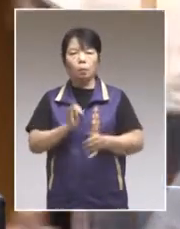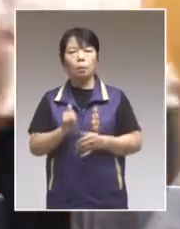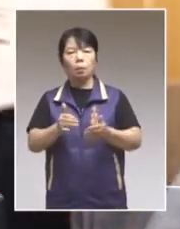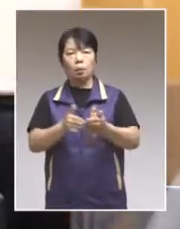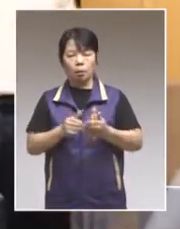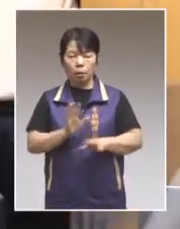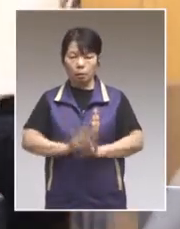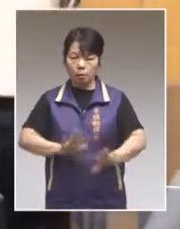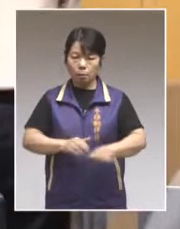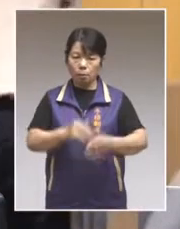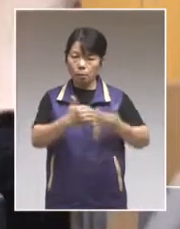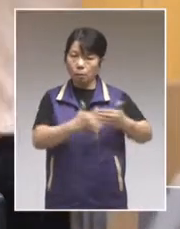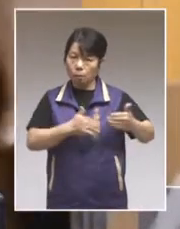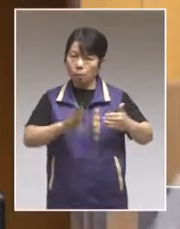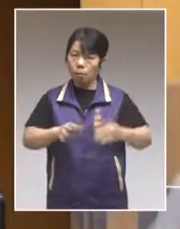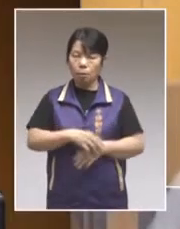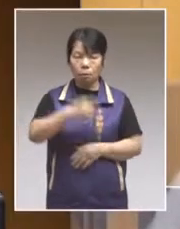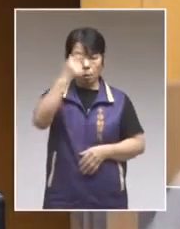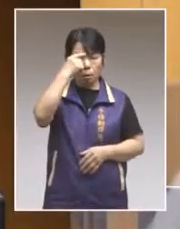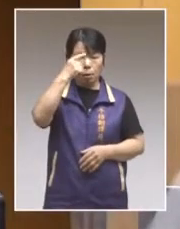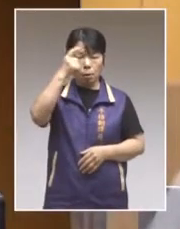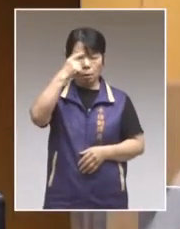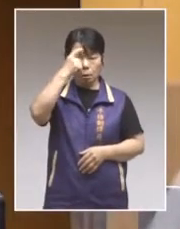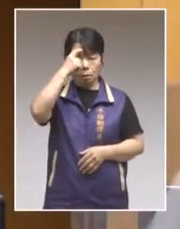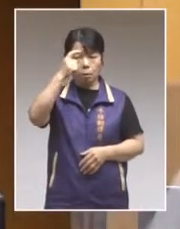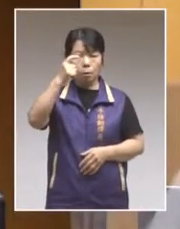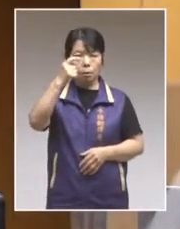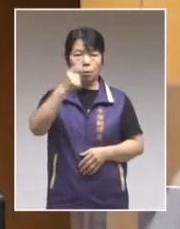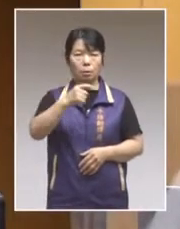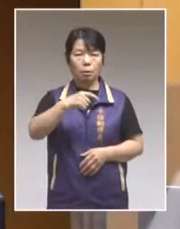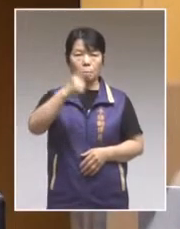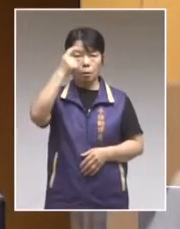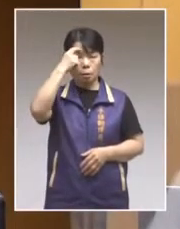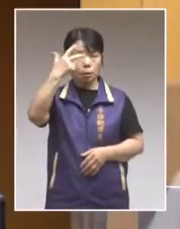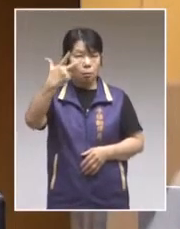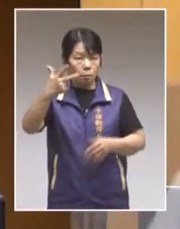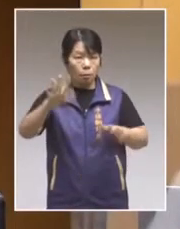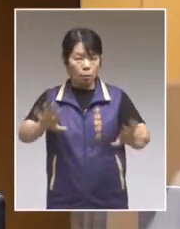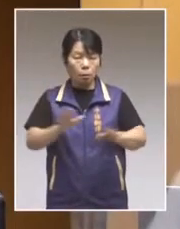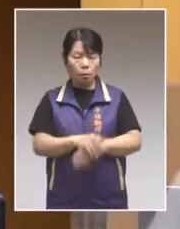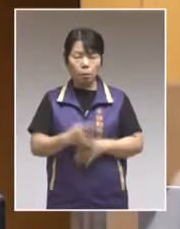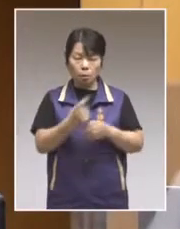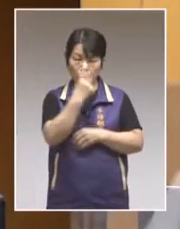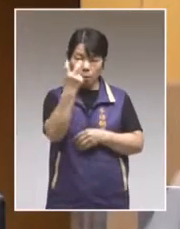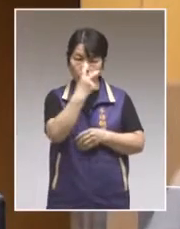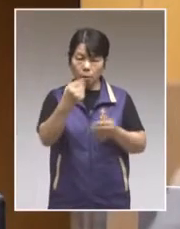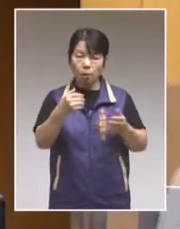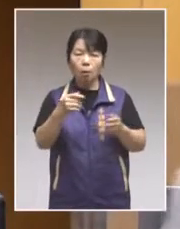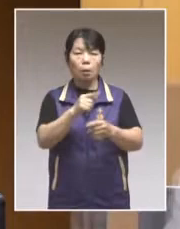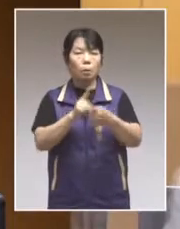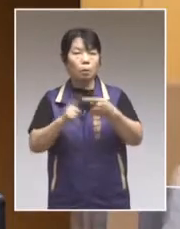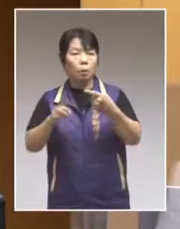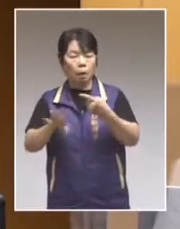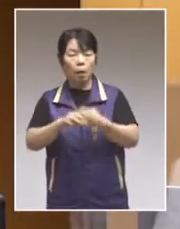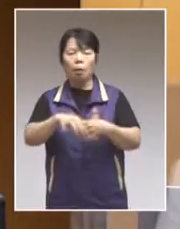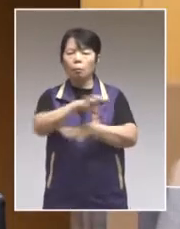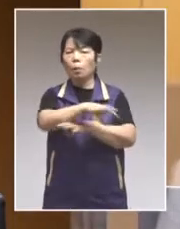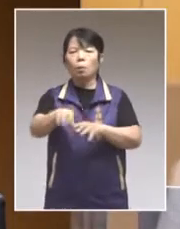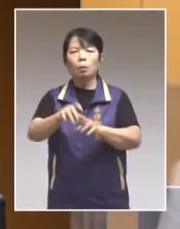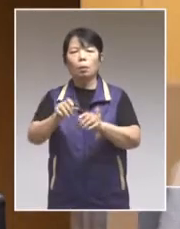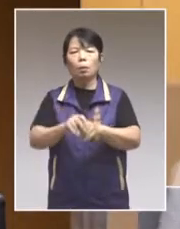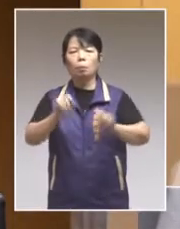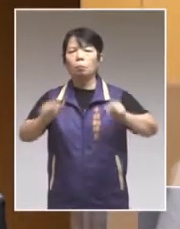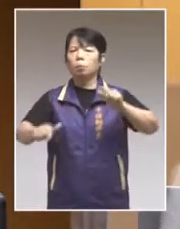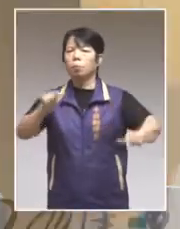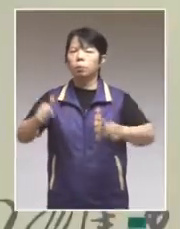10+7，是要以做快筛日算第一天，还是收到快筛报告作为第一天？因为有家长反映各地公所说法不一。